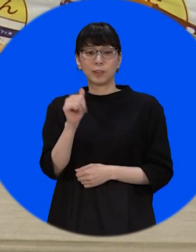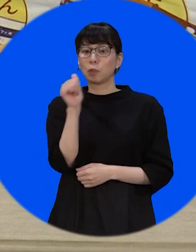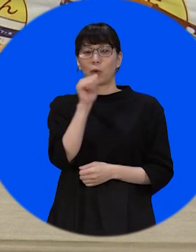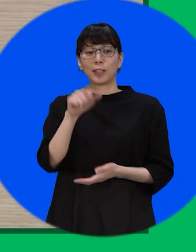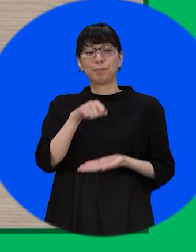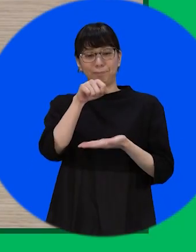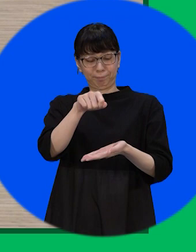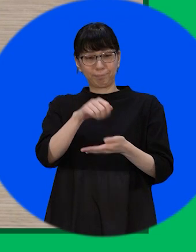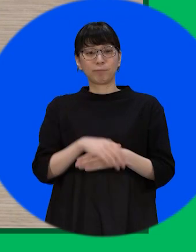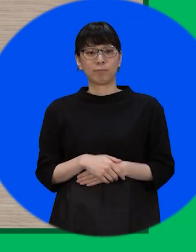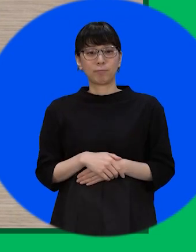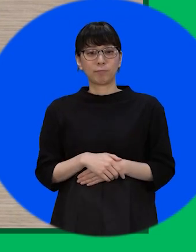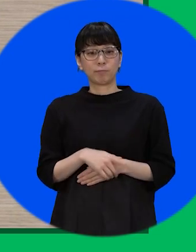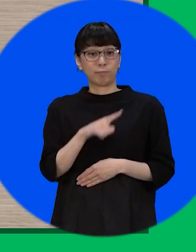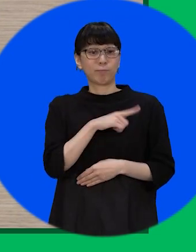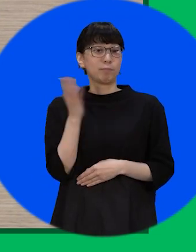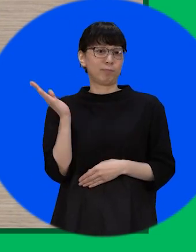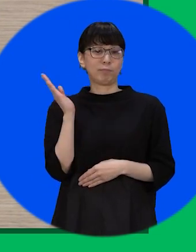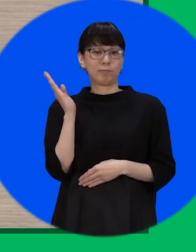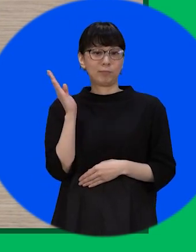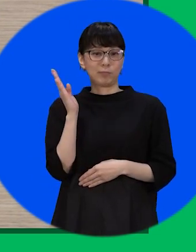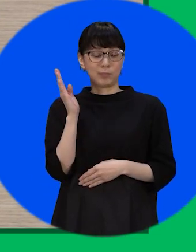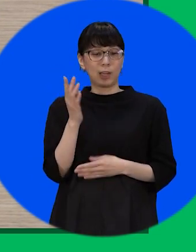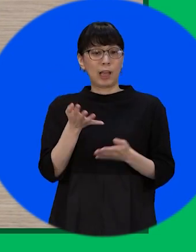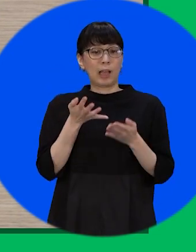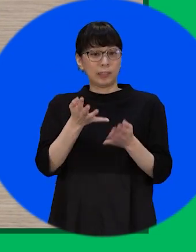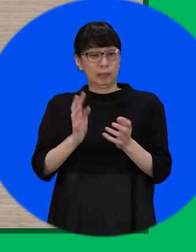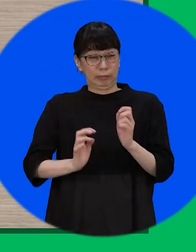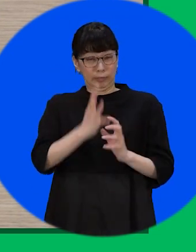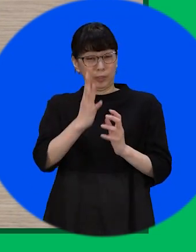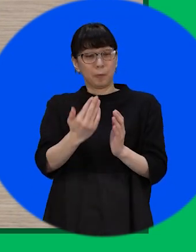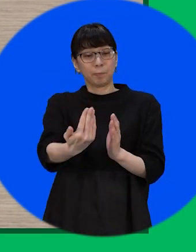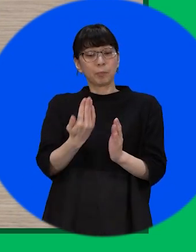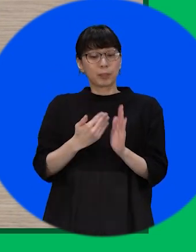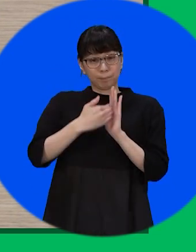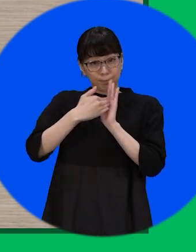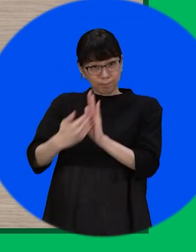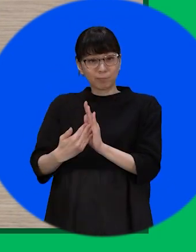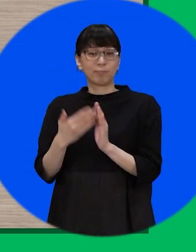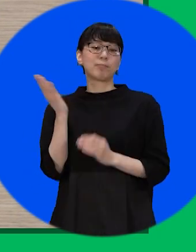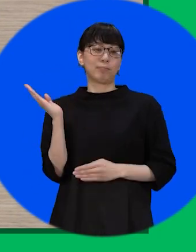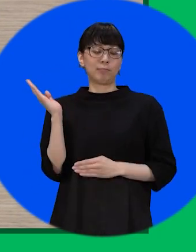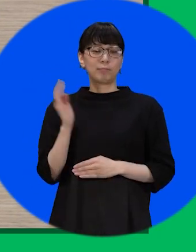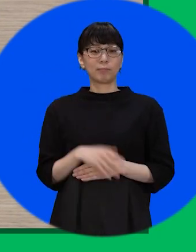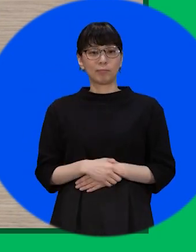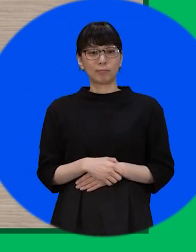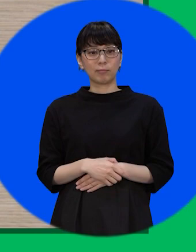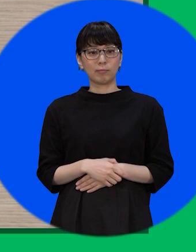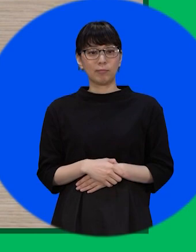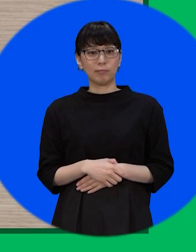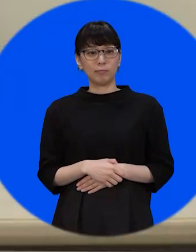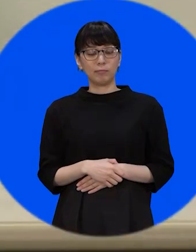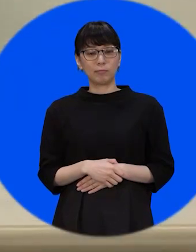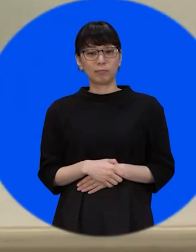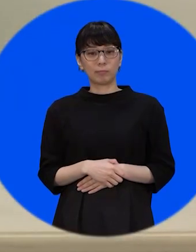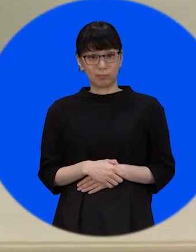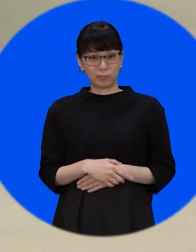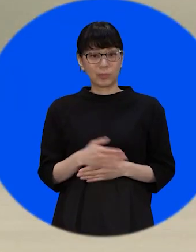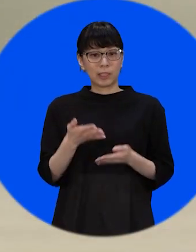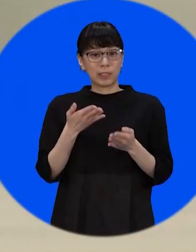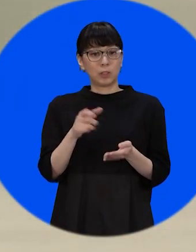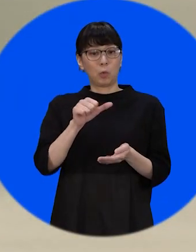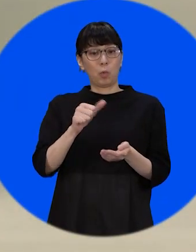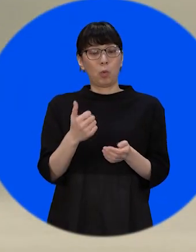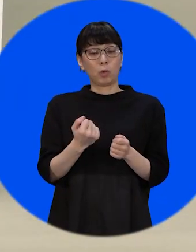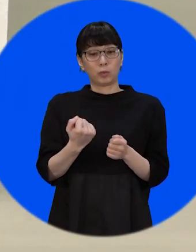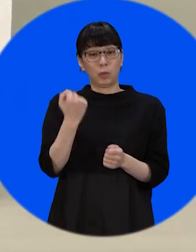します。最初は地震による火災を未然に防ぐ感震ブレーカー。 震度5強以